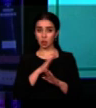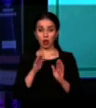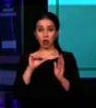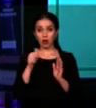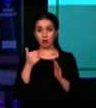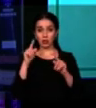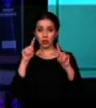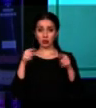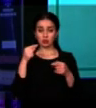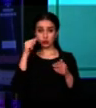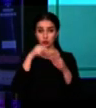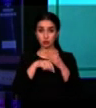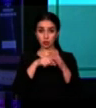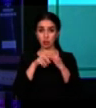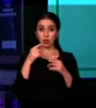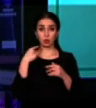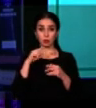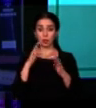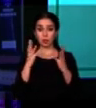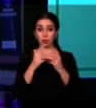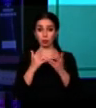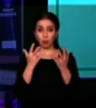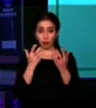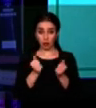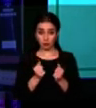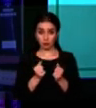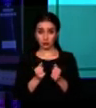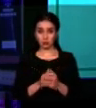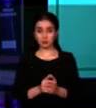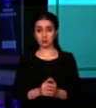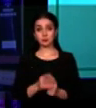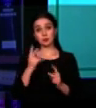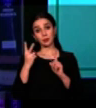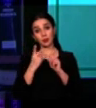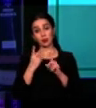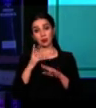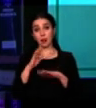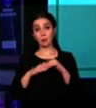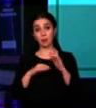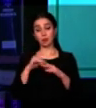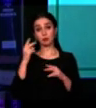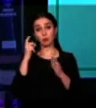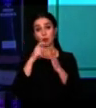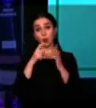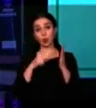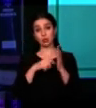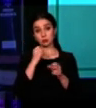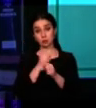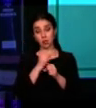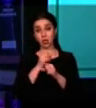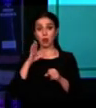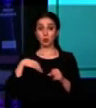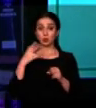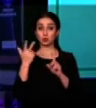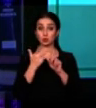Avval qavs ichidagi ifodani hisoblab olamiz. Ikkinchi amalimiz, demak, bo'lishni bajaramiz va